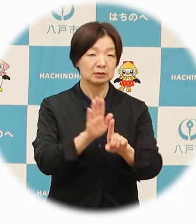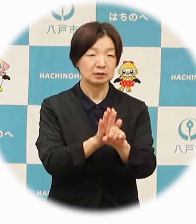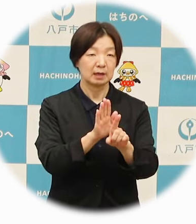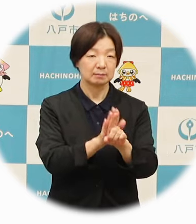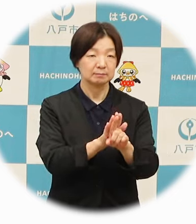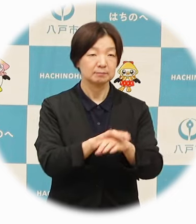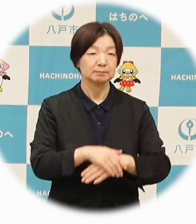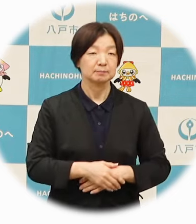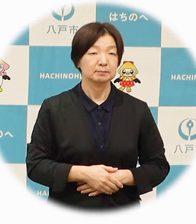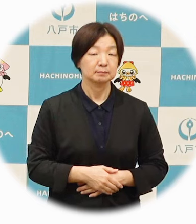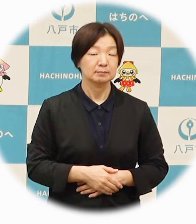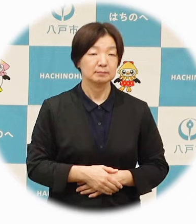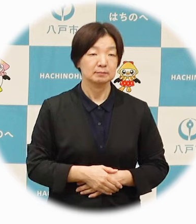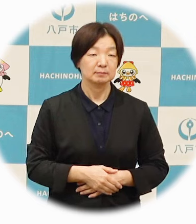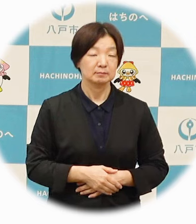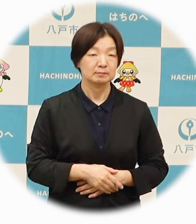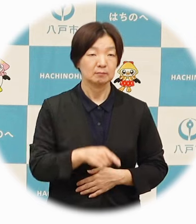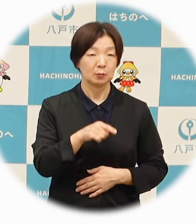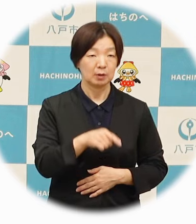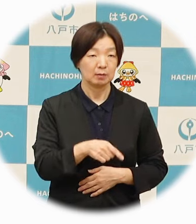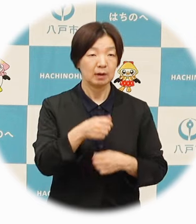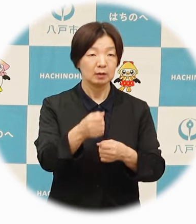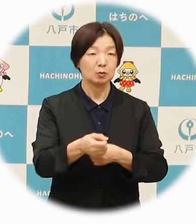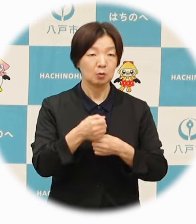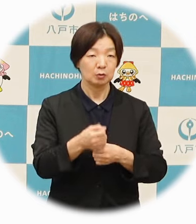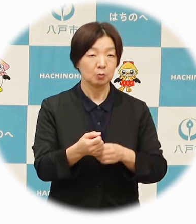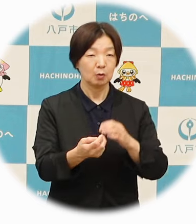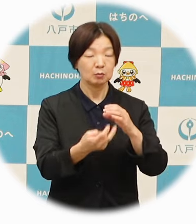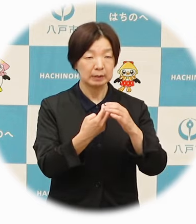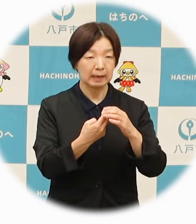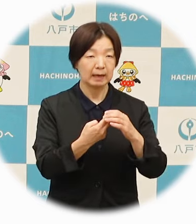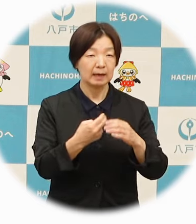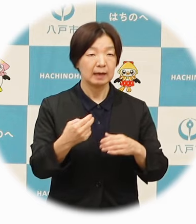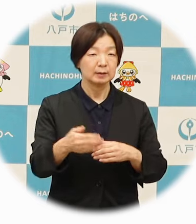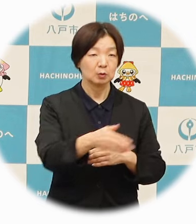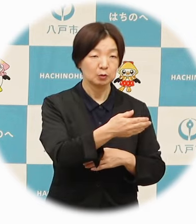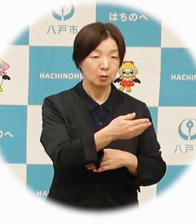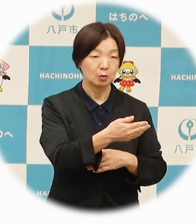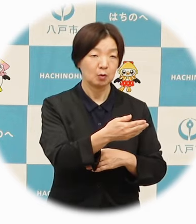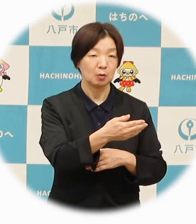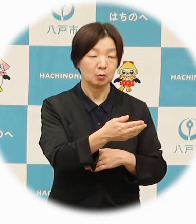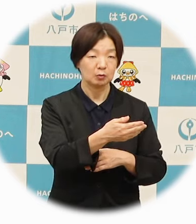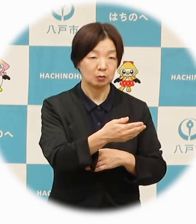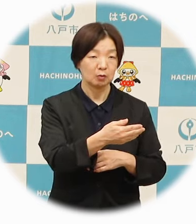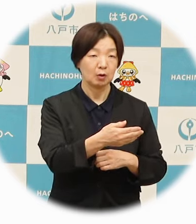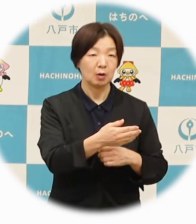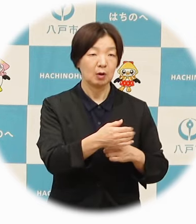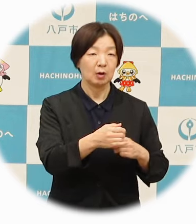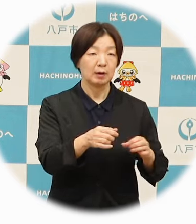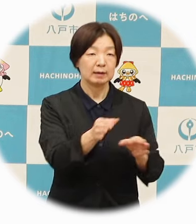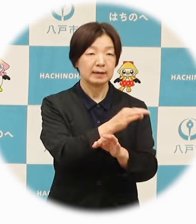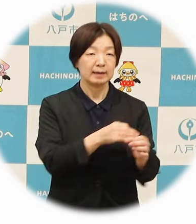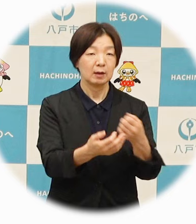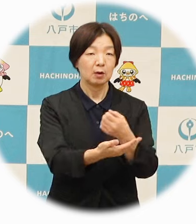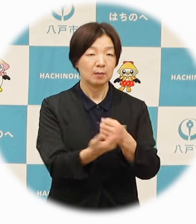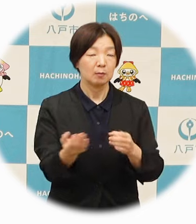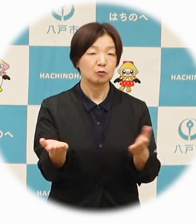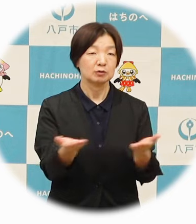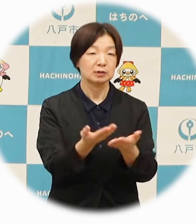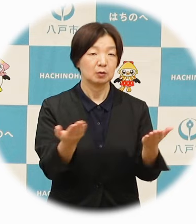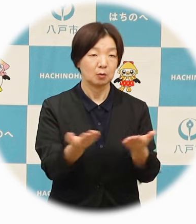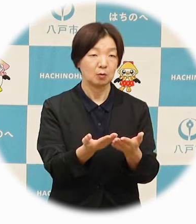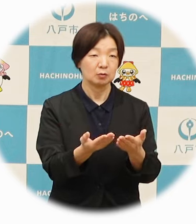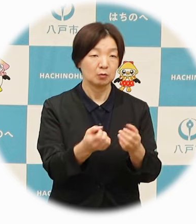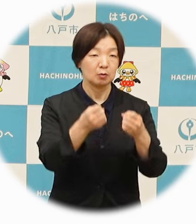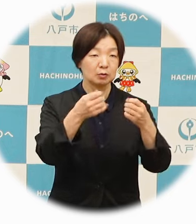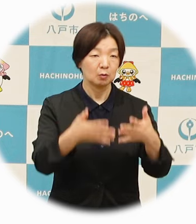。これは農業畜産業および漁業者のセーフティーネット事業の要件緩